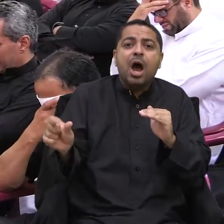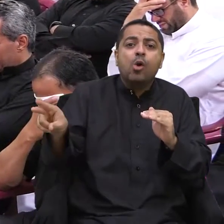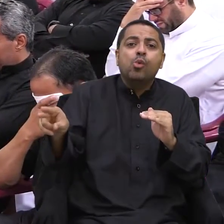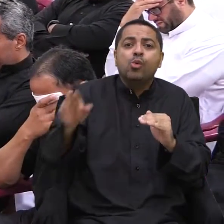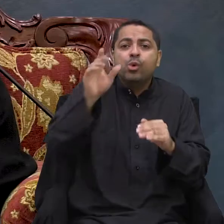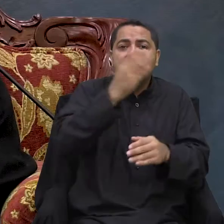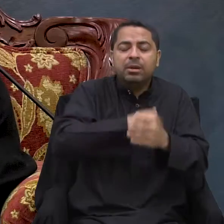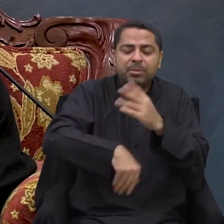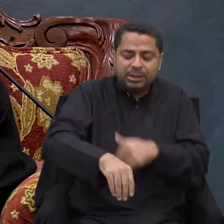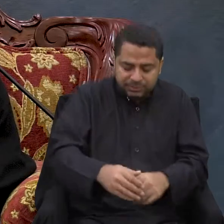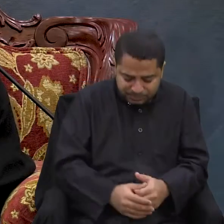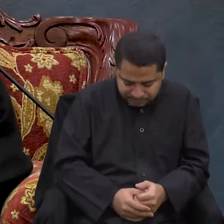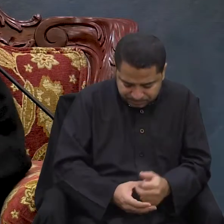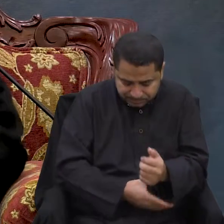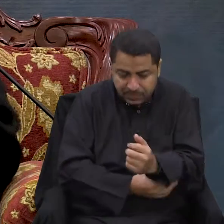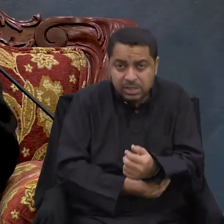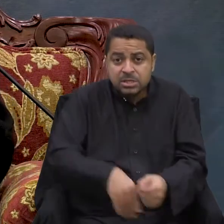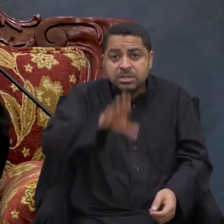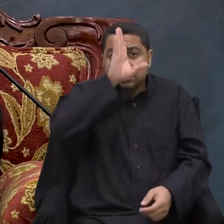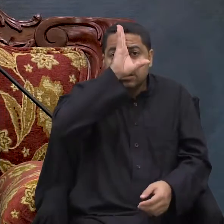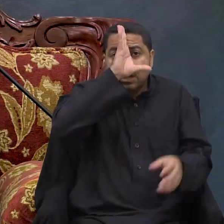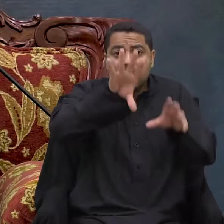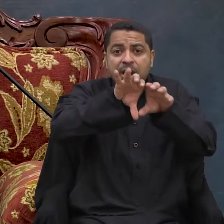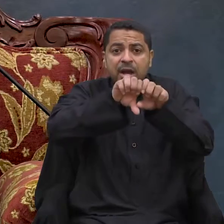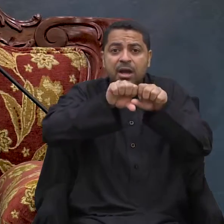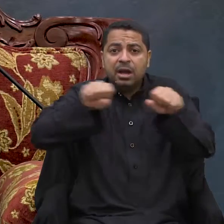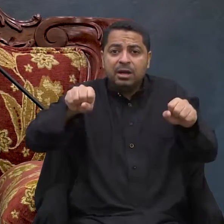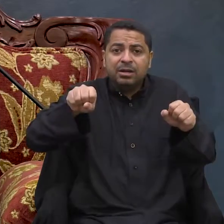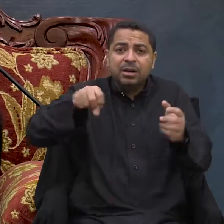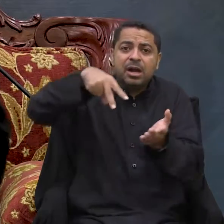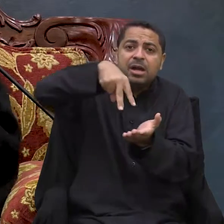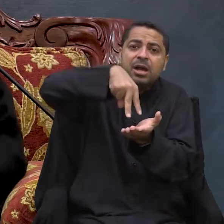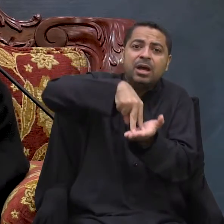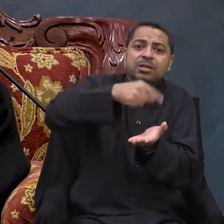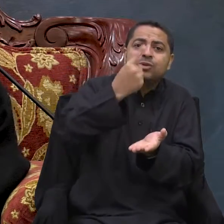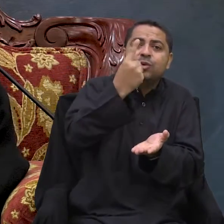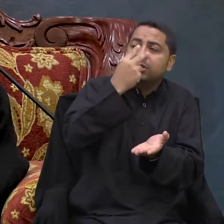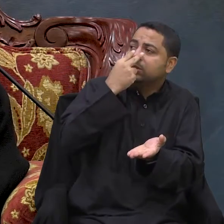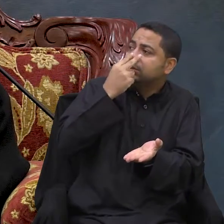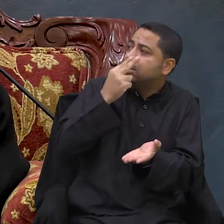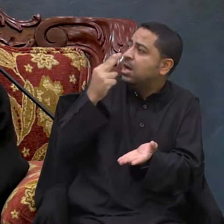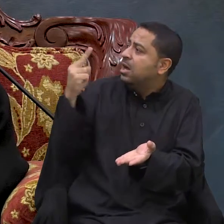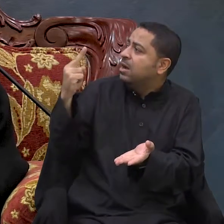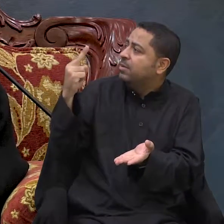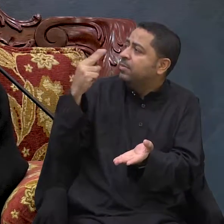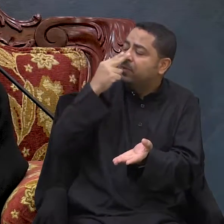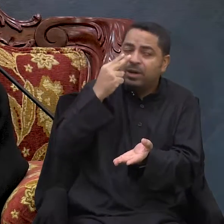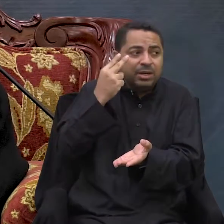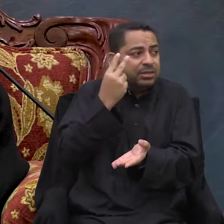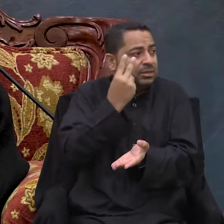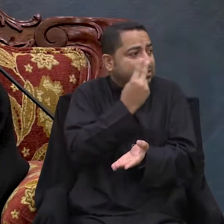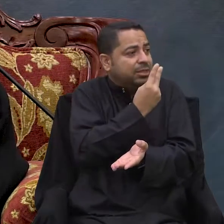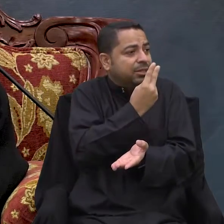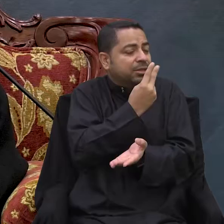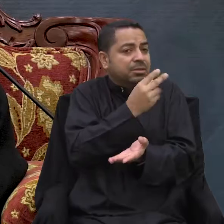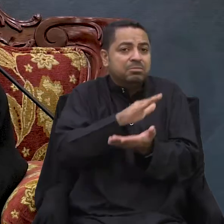ثم إن الحسين نادى بعد أن التفت يمينا وشمالا